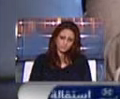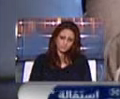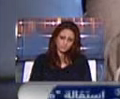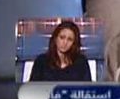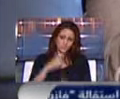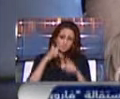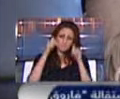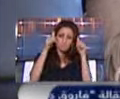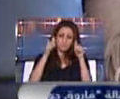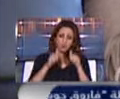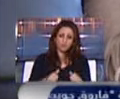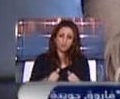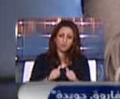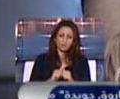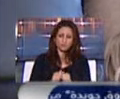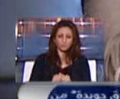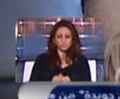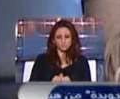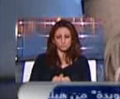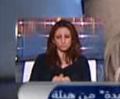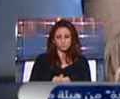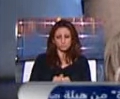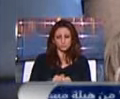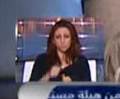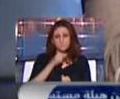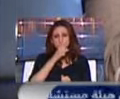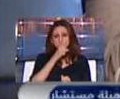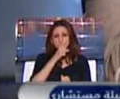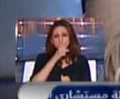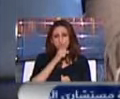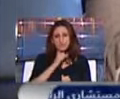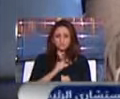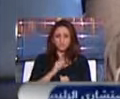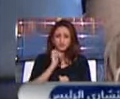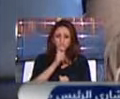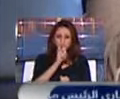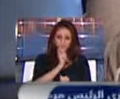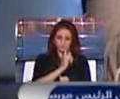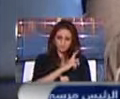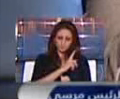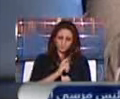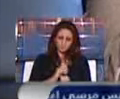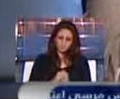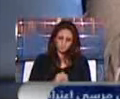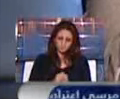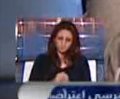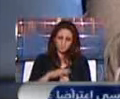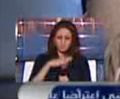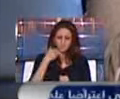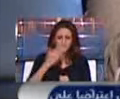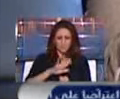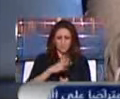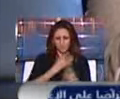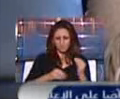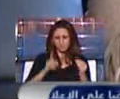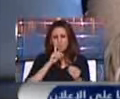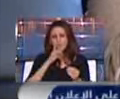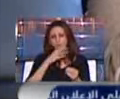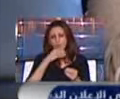القرارات الاخيره الخاصه برفع المعاشات رفع الاموال اللي تمنح للشهداء